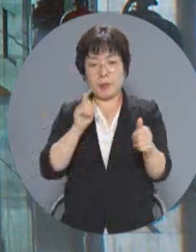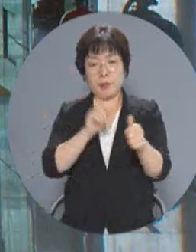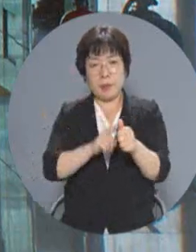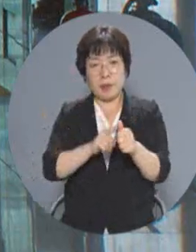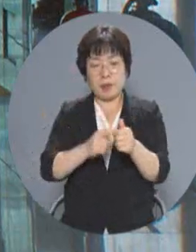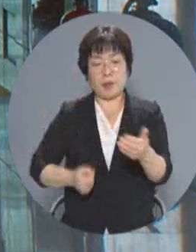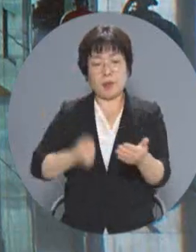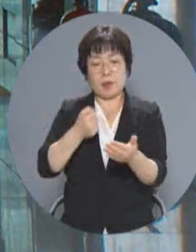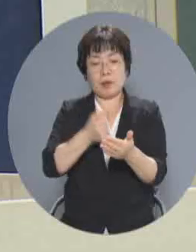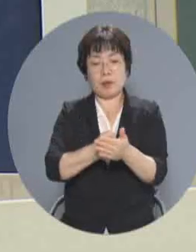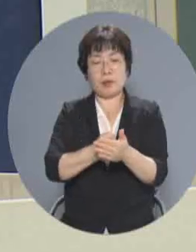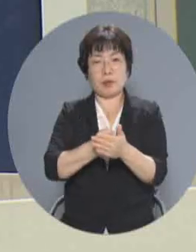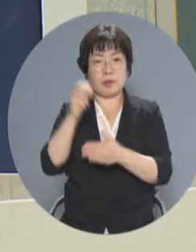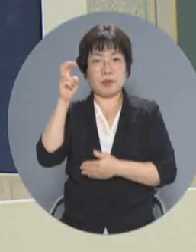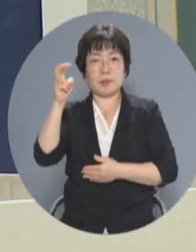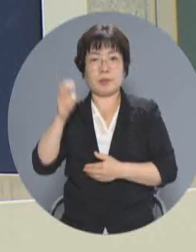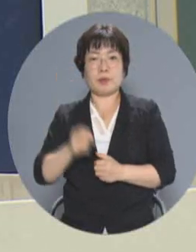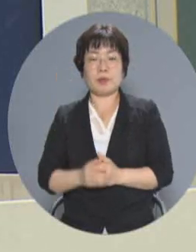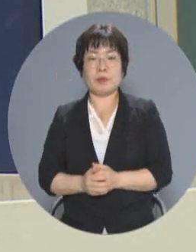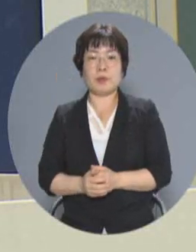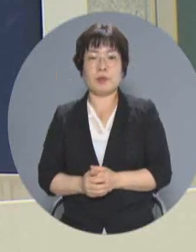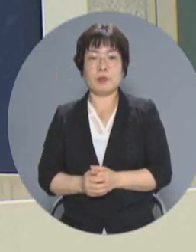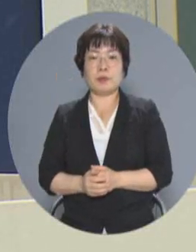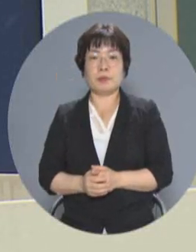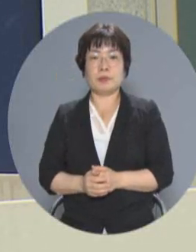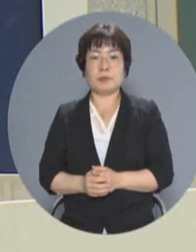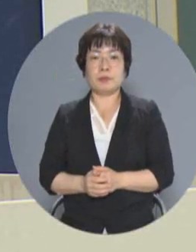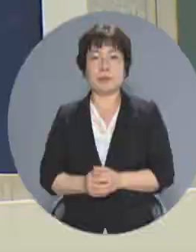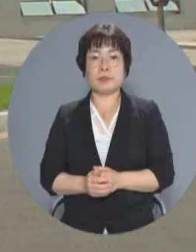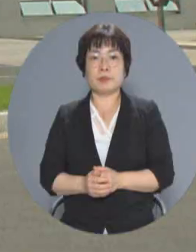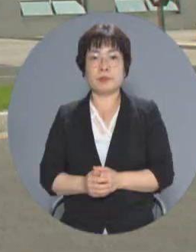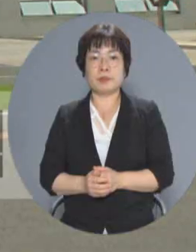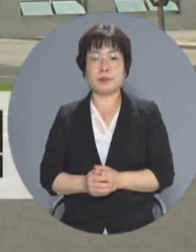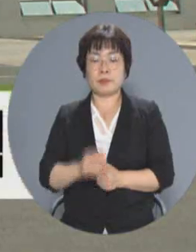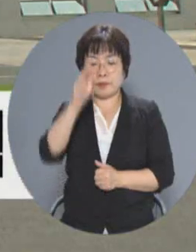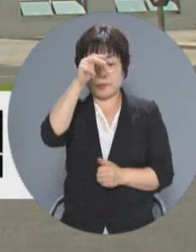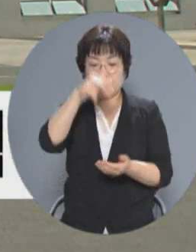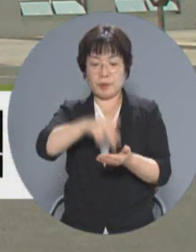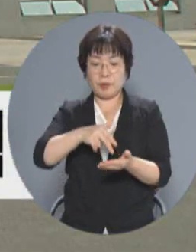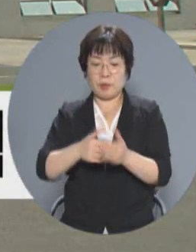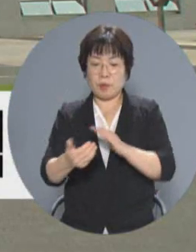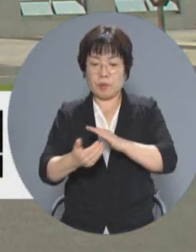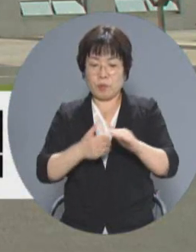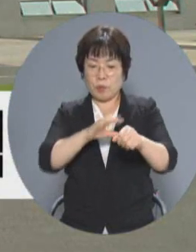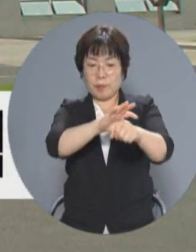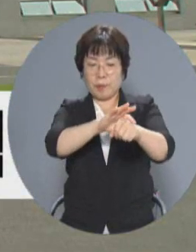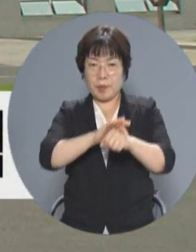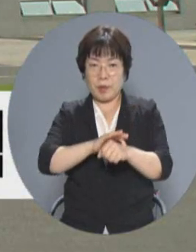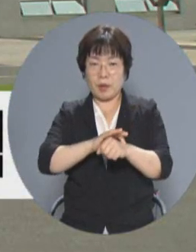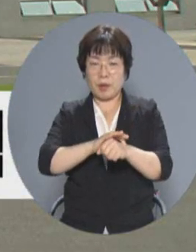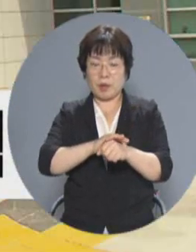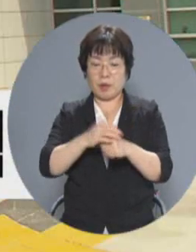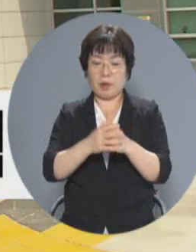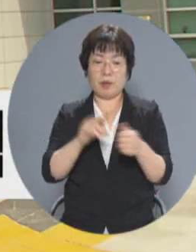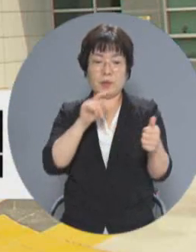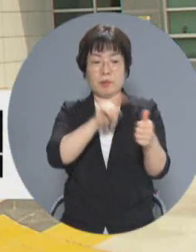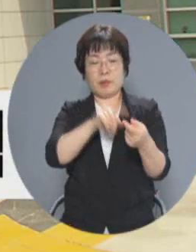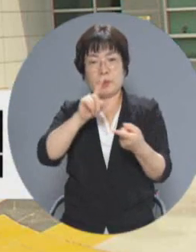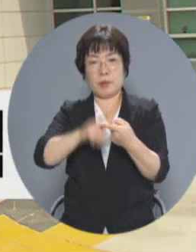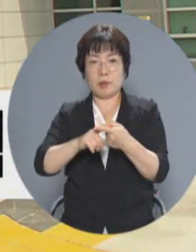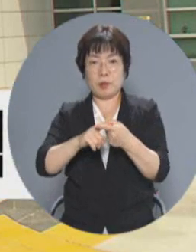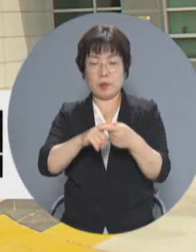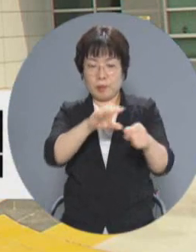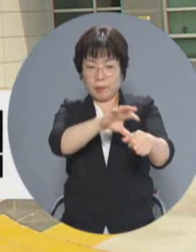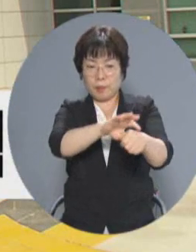신병 처리가 전격적으로 이루어질 가능성도 있습니다. 경찰은 사전 구속영장 형태로 정 시장에 대한